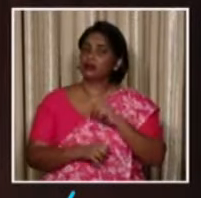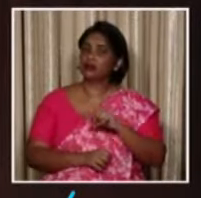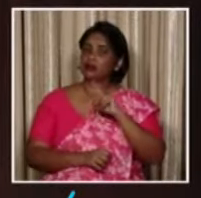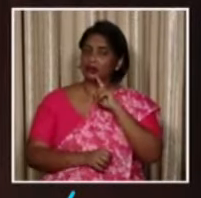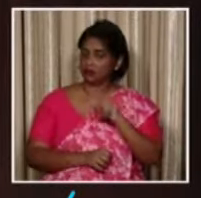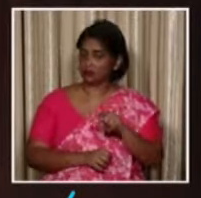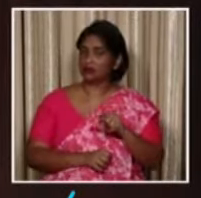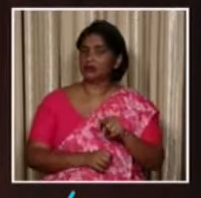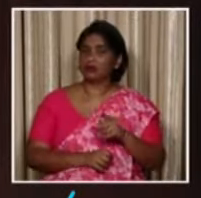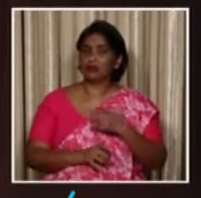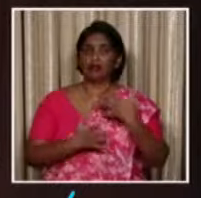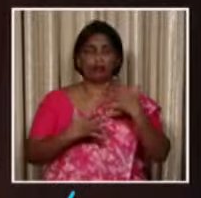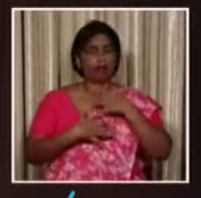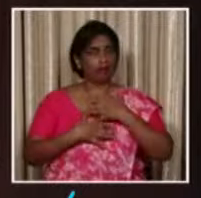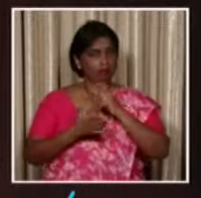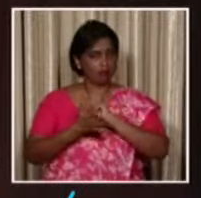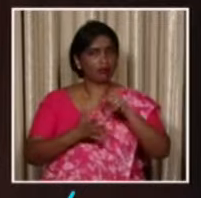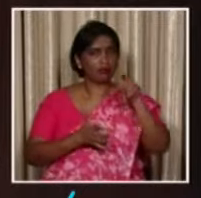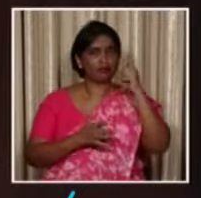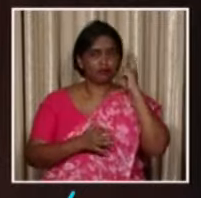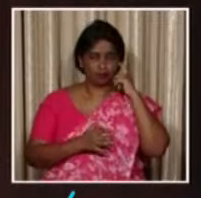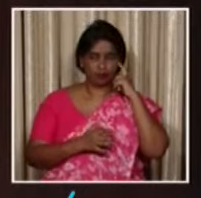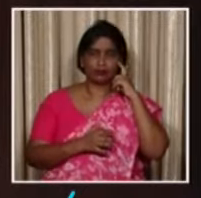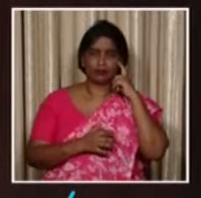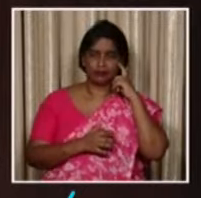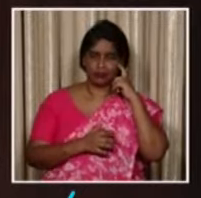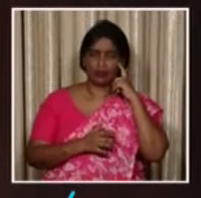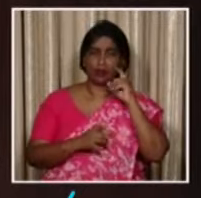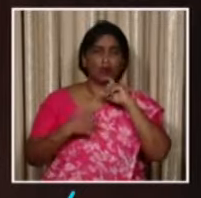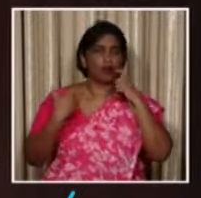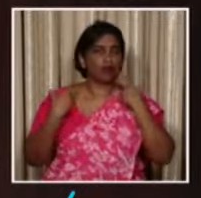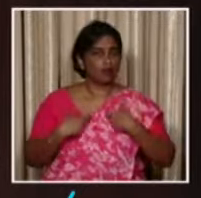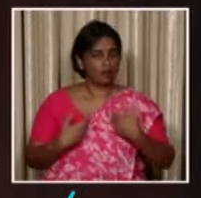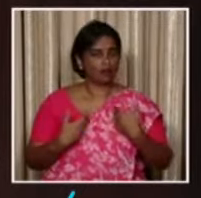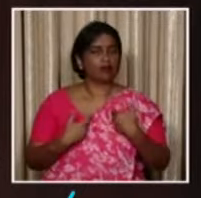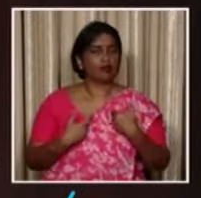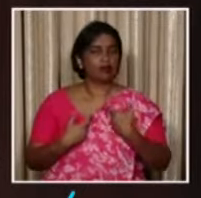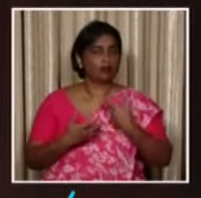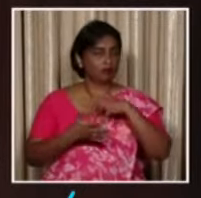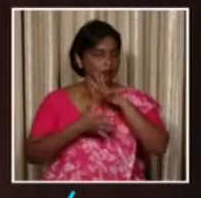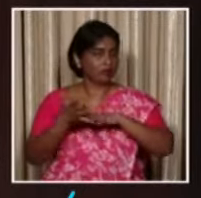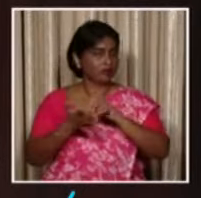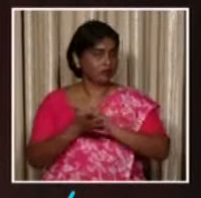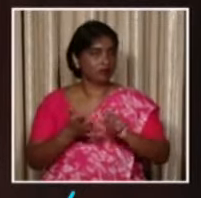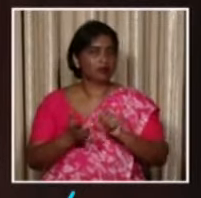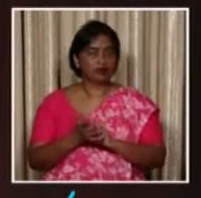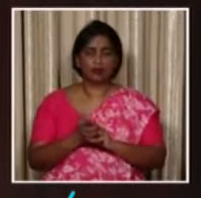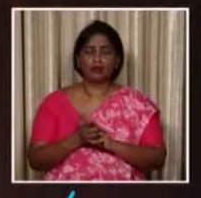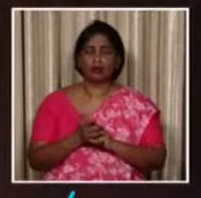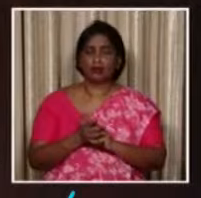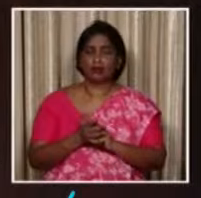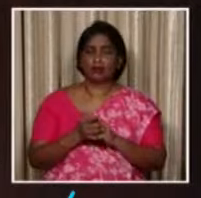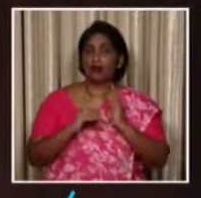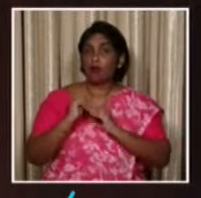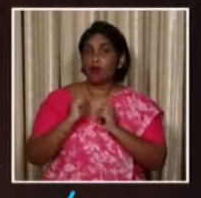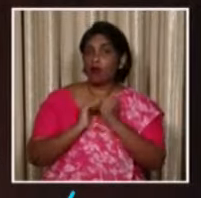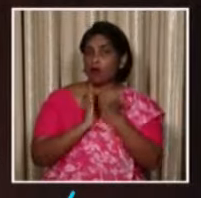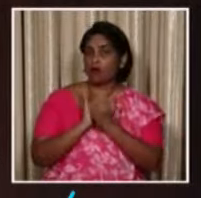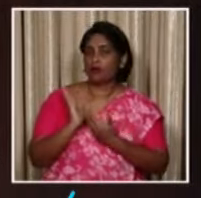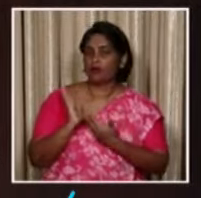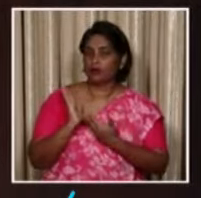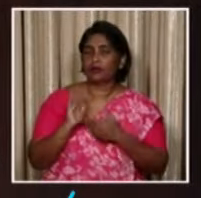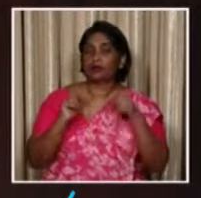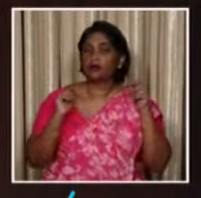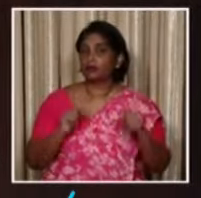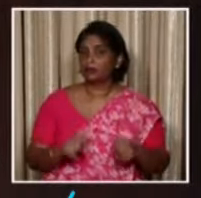आना मैं खाटो उत्तर एक गन्ने उपदमा दाना खाटो उत्तर एक गन्ने कोटा खाटो उत्तर एक गन्ने क्रमवेद आती